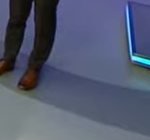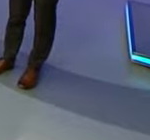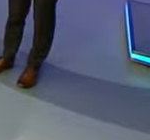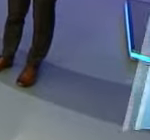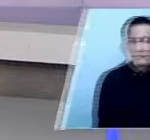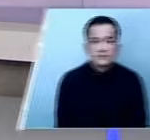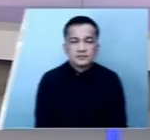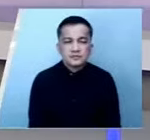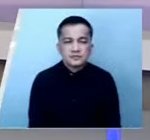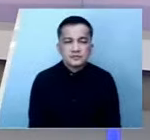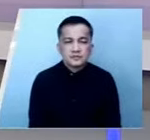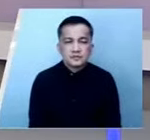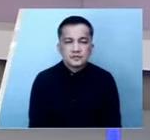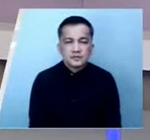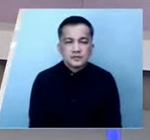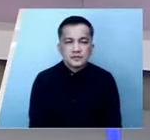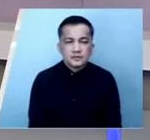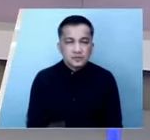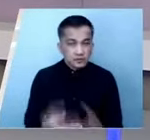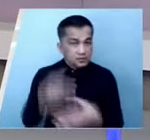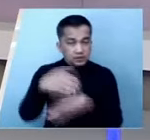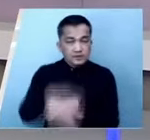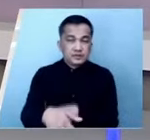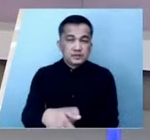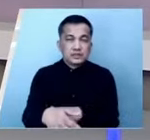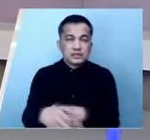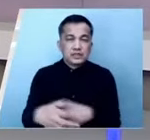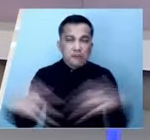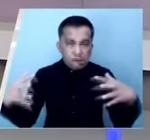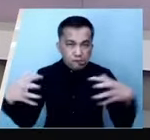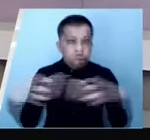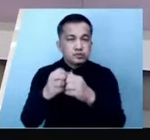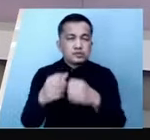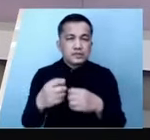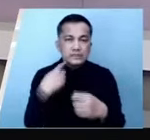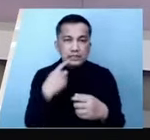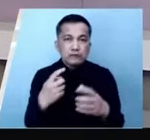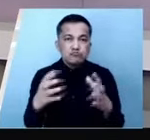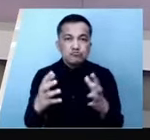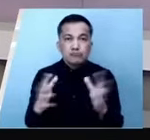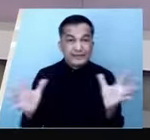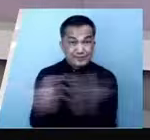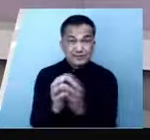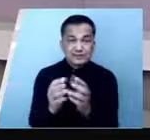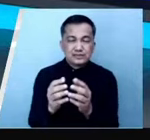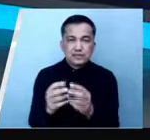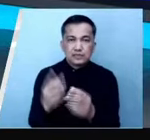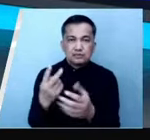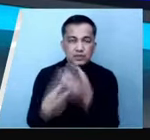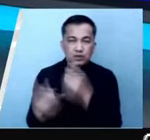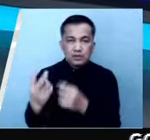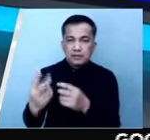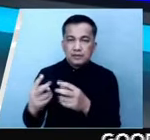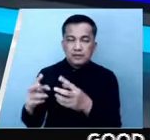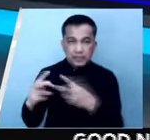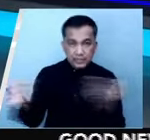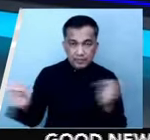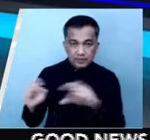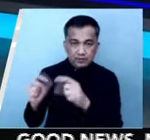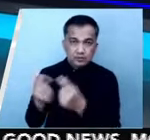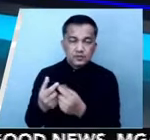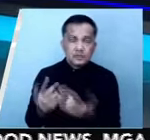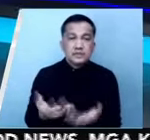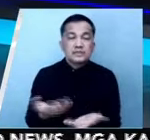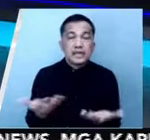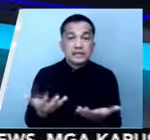Magandang hapon po. Nagkarambulan kanina ang dalawang magkalabang grupo sa Manila City Jail. Ang away nagsimula pa raw